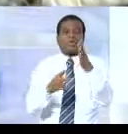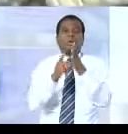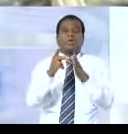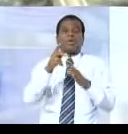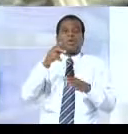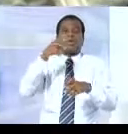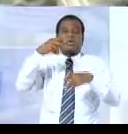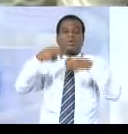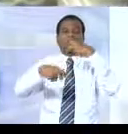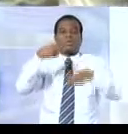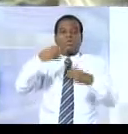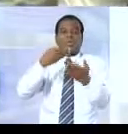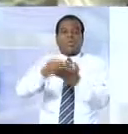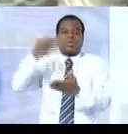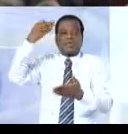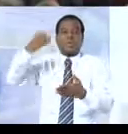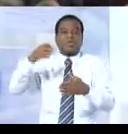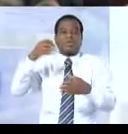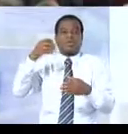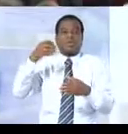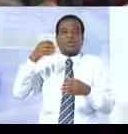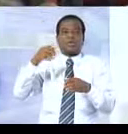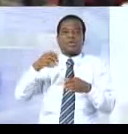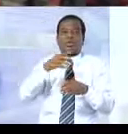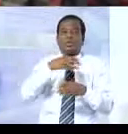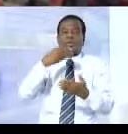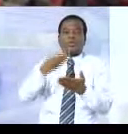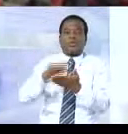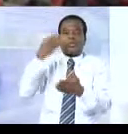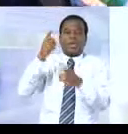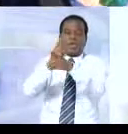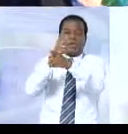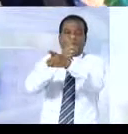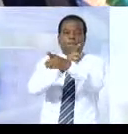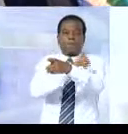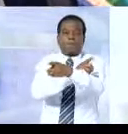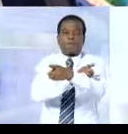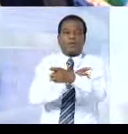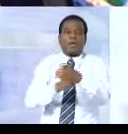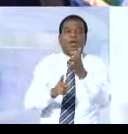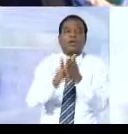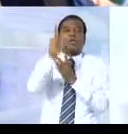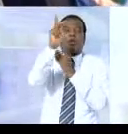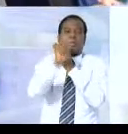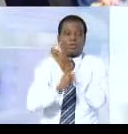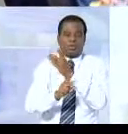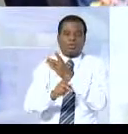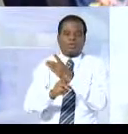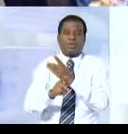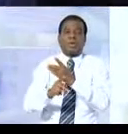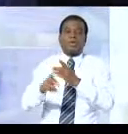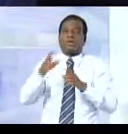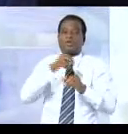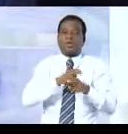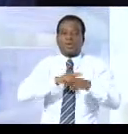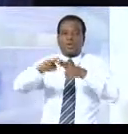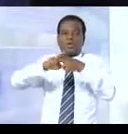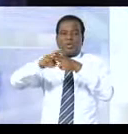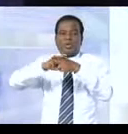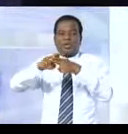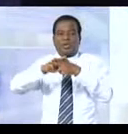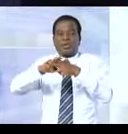question du financement du Conseil de l'Entente, le fonds de développement et le projet de la boucle ferroviaire